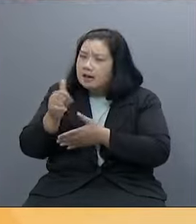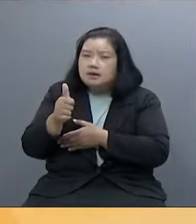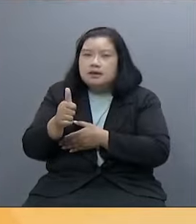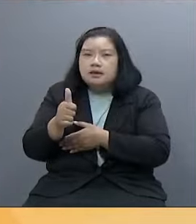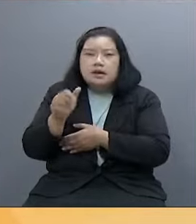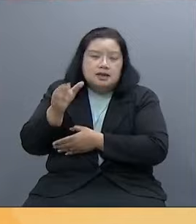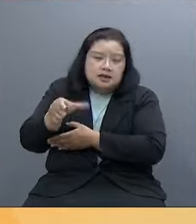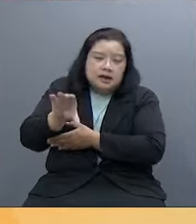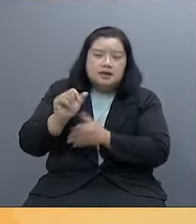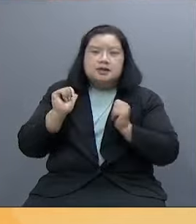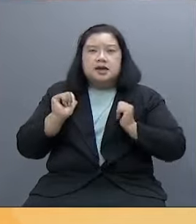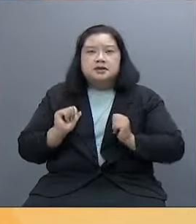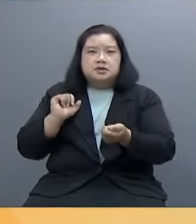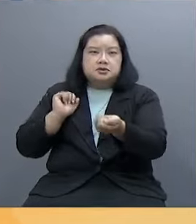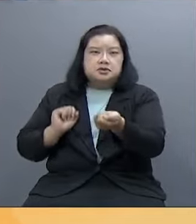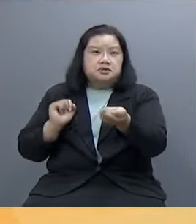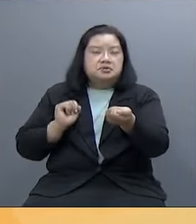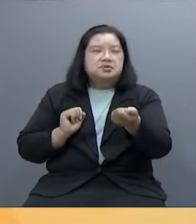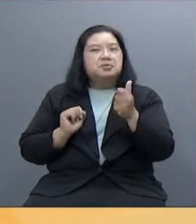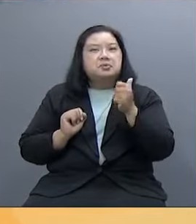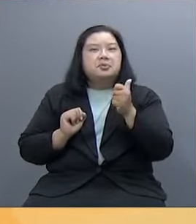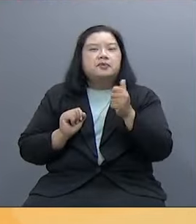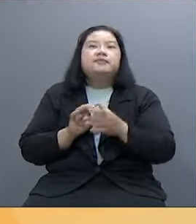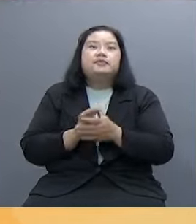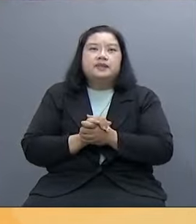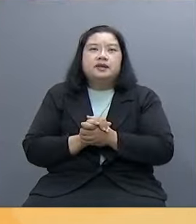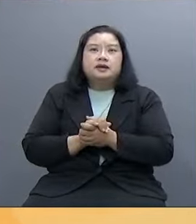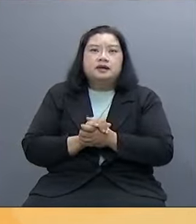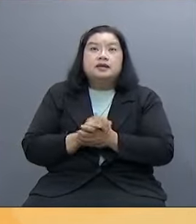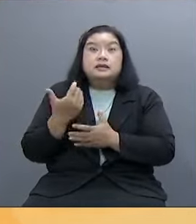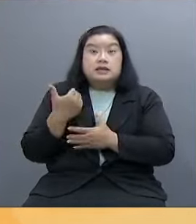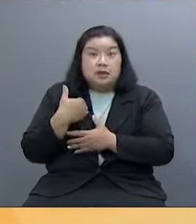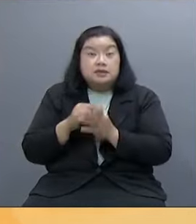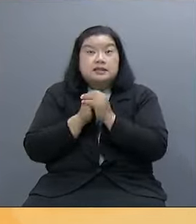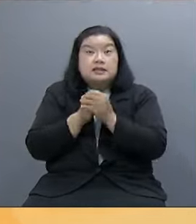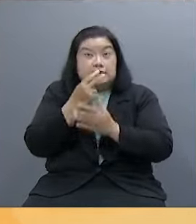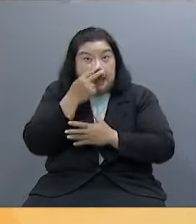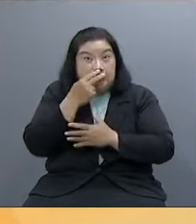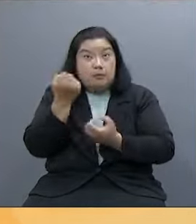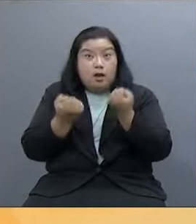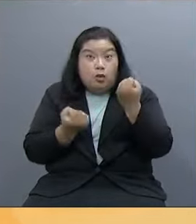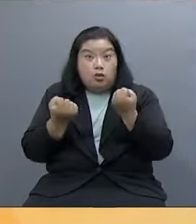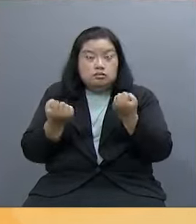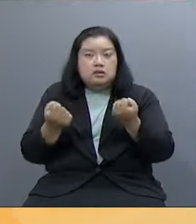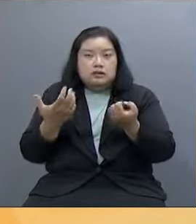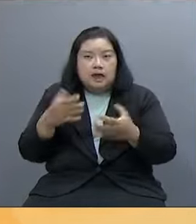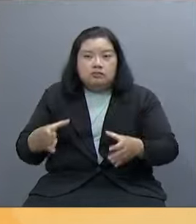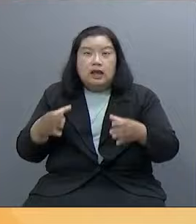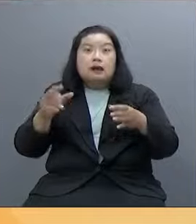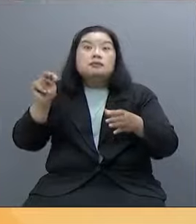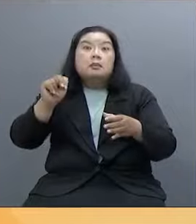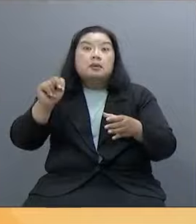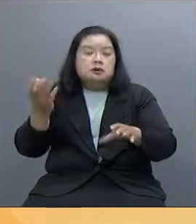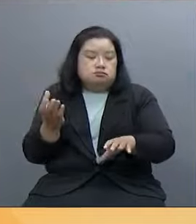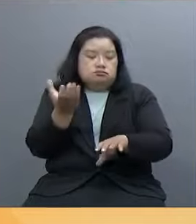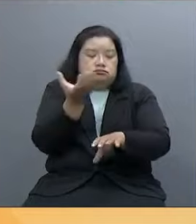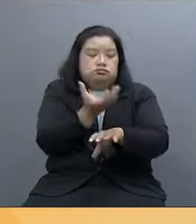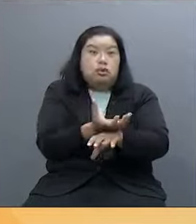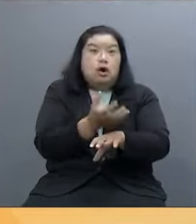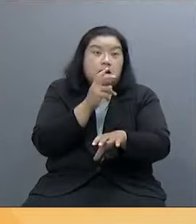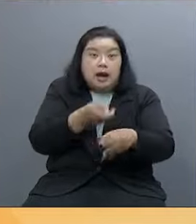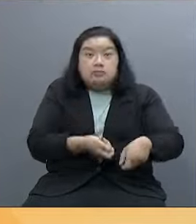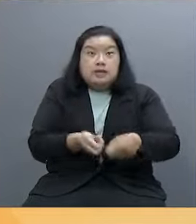้นี่แล้วมีนักท่องเที่ยวชาวจีนเหมาน้ำประปาไงที่เป็นถังรถเลยอ่ะคันรถคันใหญ่เป็นคันสีฟ้าดีนะคะเป็นคันสีฟ้าไม่ใช่คันสี